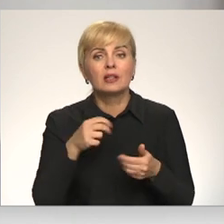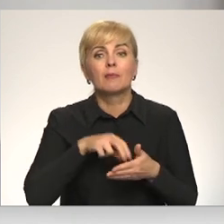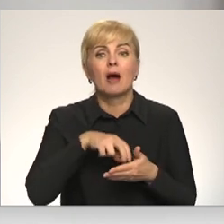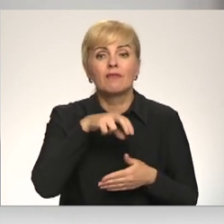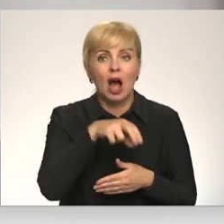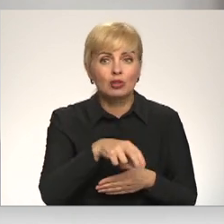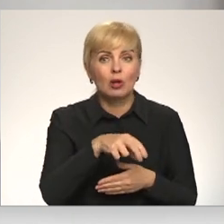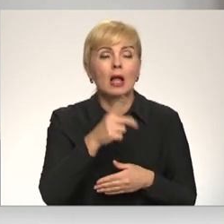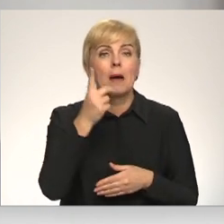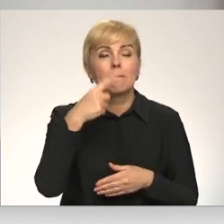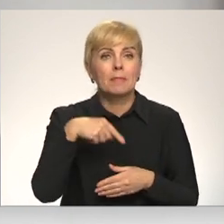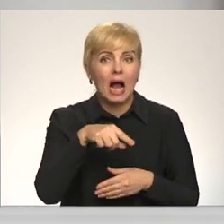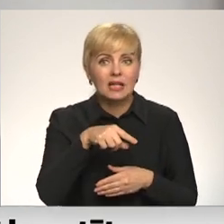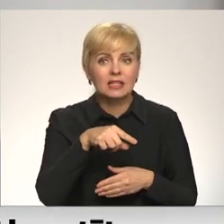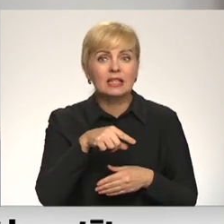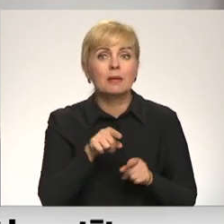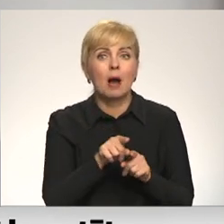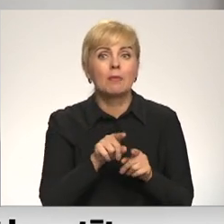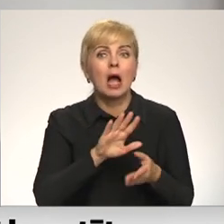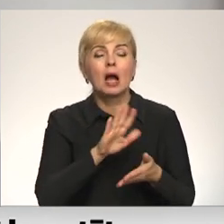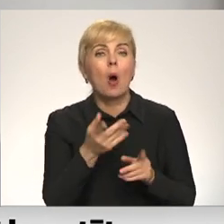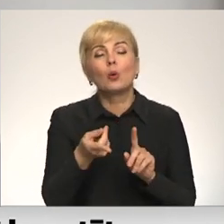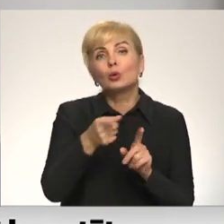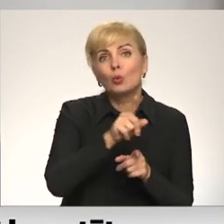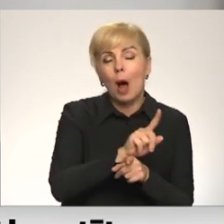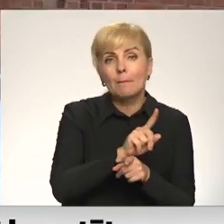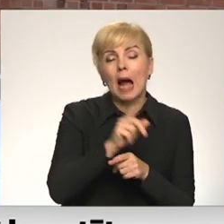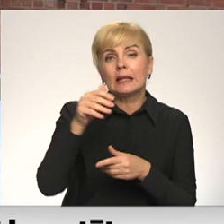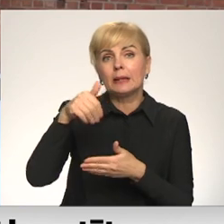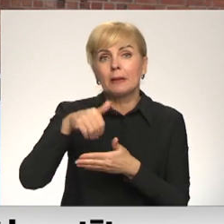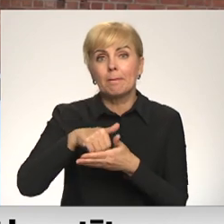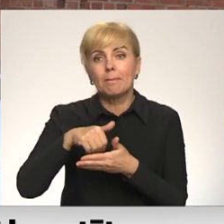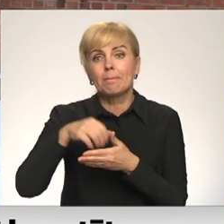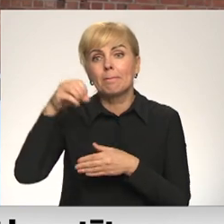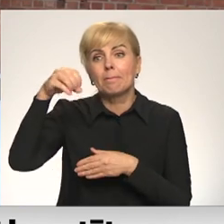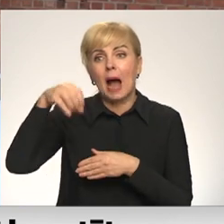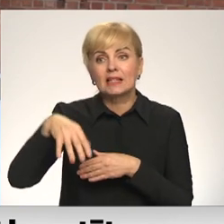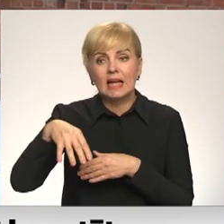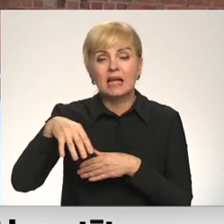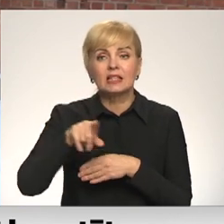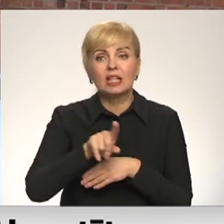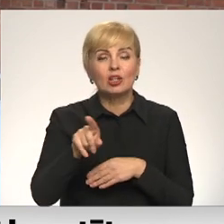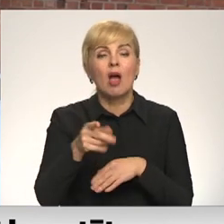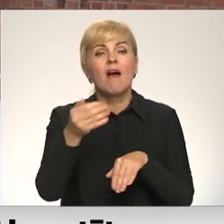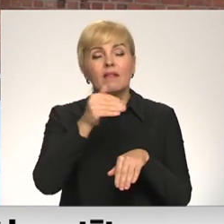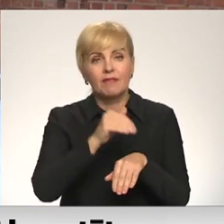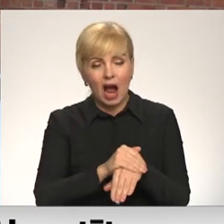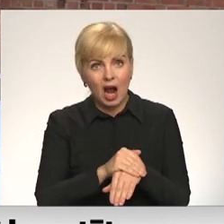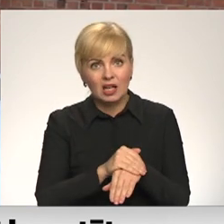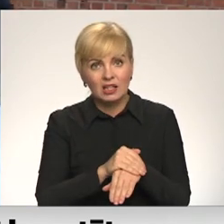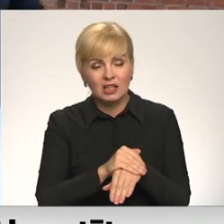vēstules ar prasībām, kaut kur nomainīt paskastītes. Patiesība un fakti ir tādi,